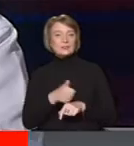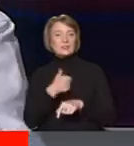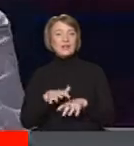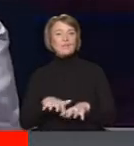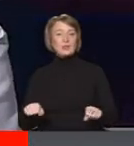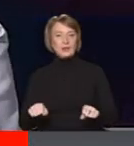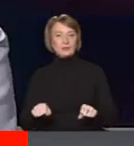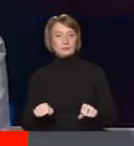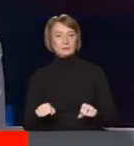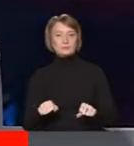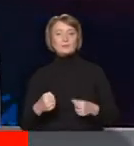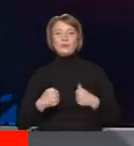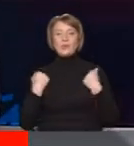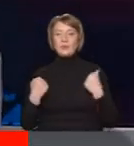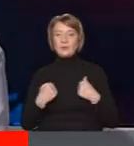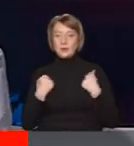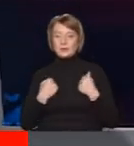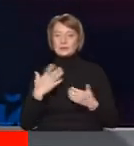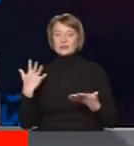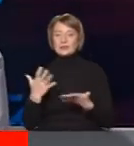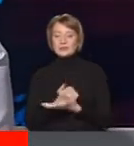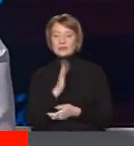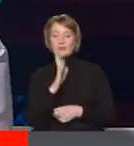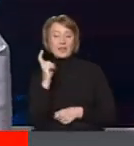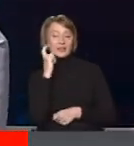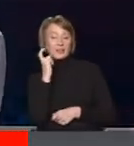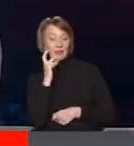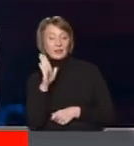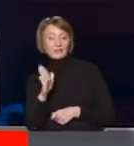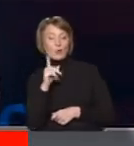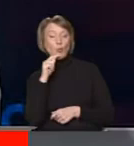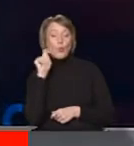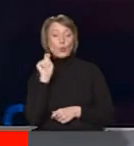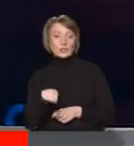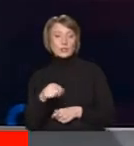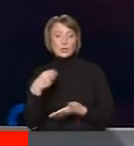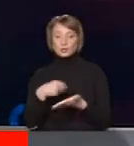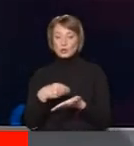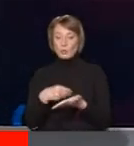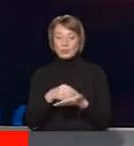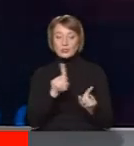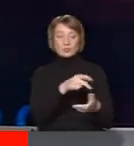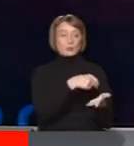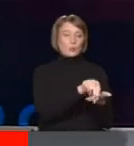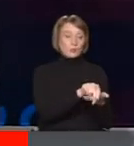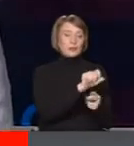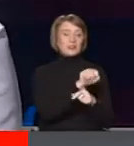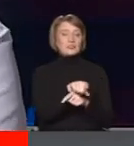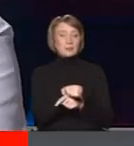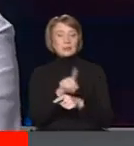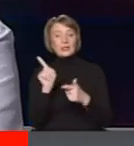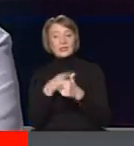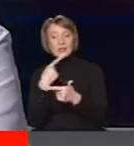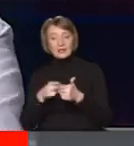влада як пріоритет намагається знайти щось в Києві, в Україні. Мається у нас для того, щоб за бюджетні кошти ці речі купити чи замовити послугу. Чи